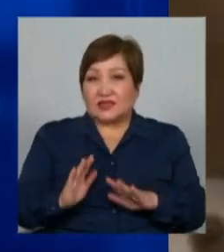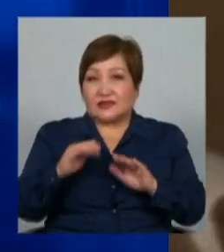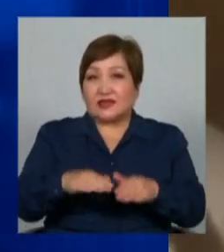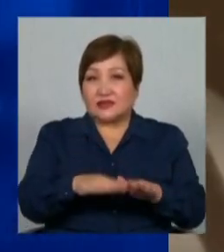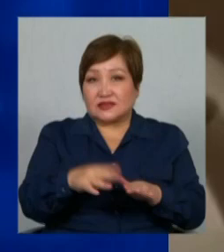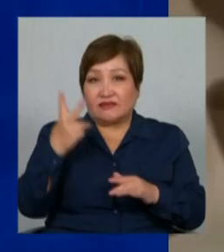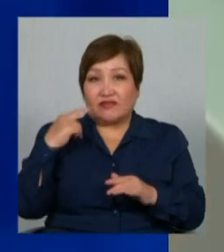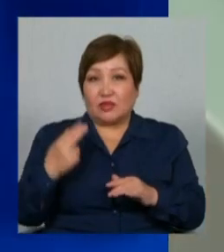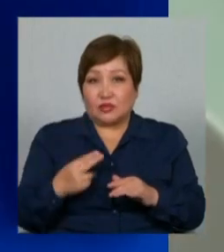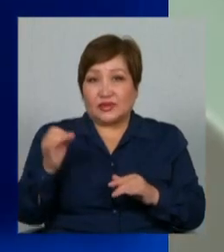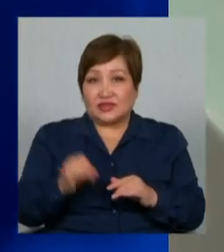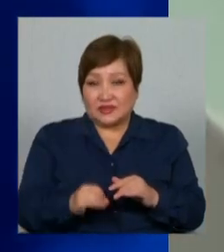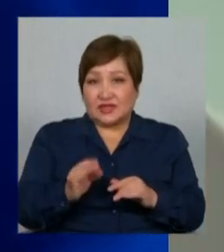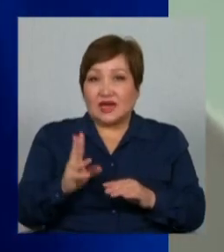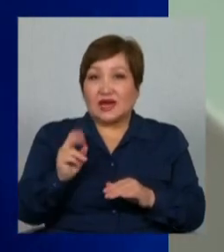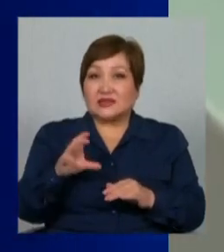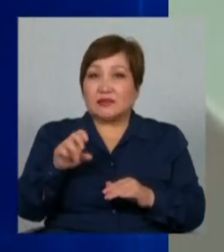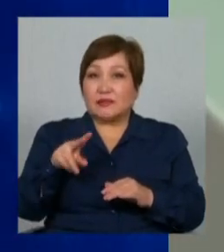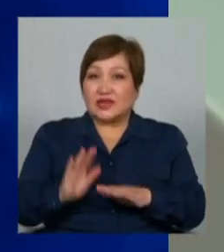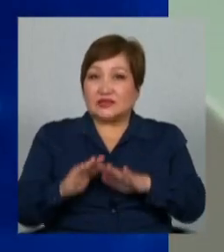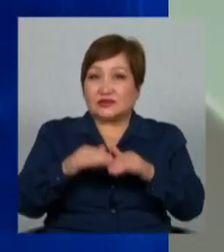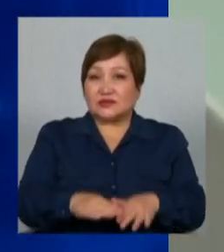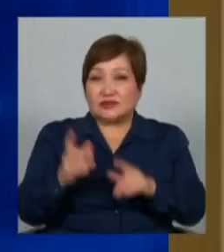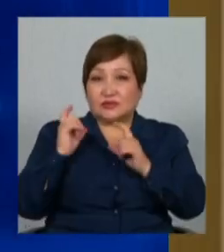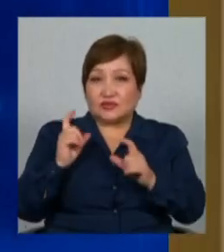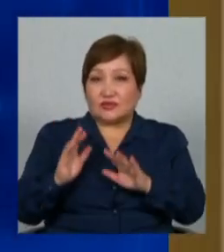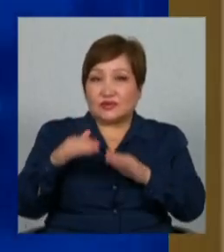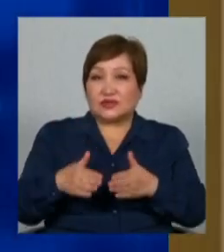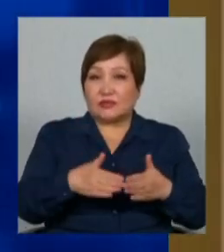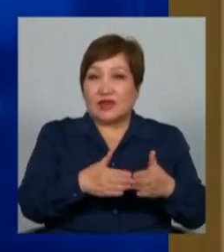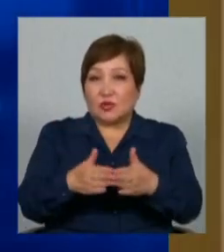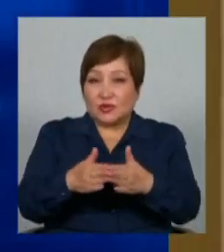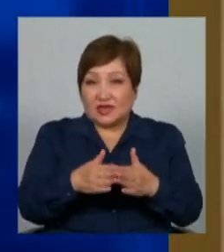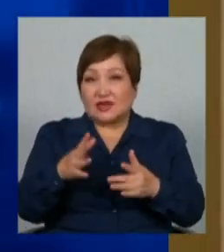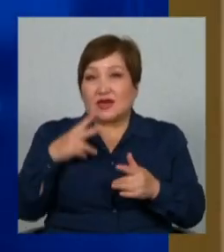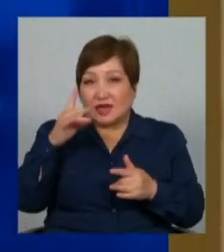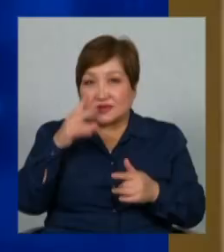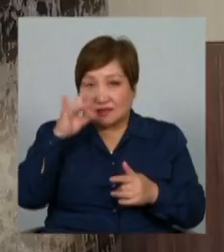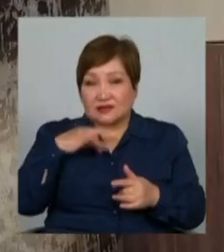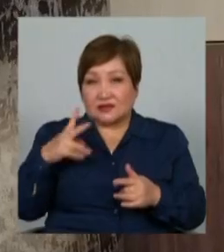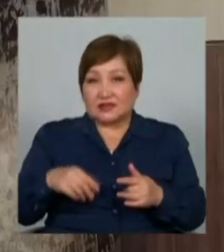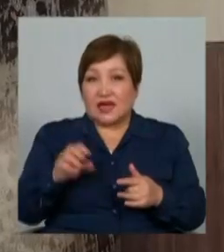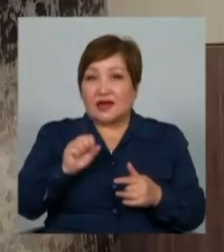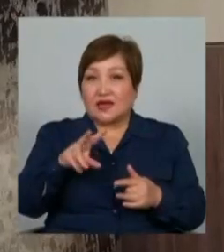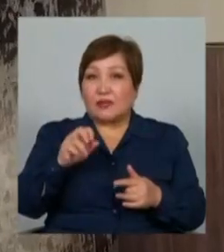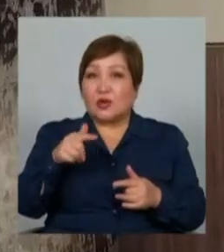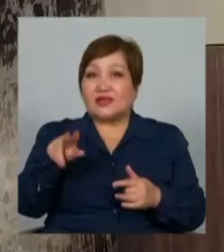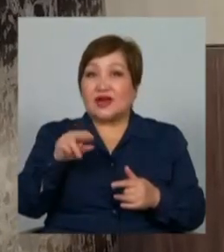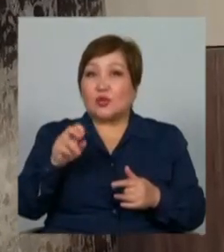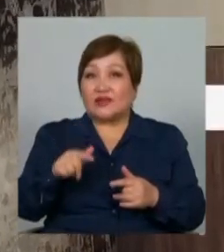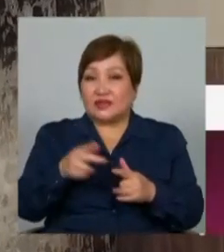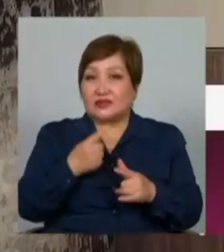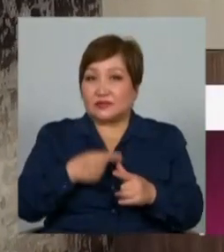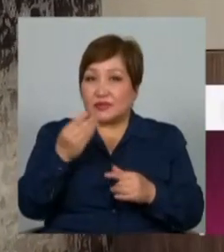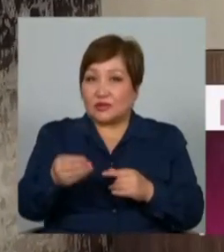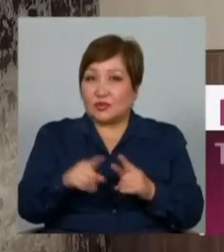кемелері мен Каспий теңізіндегі жүк таситын теплоходына қазақтың мерген қызы Әлия Молдағұлованың есімі берілді. Осындай батыр қызды